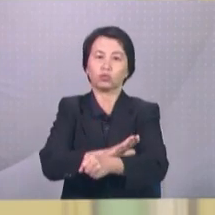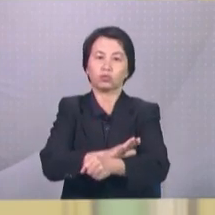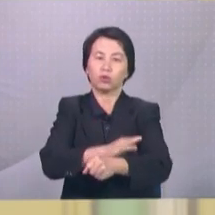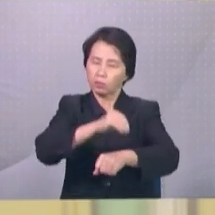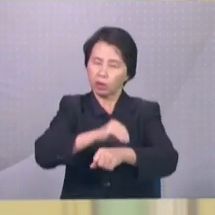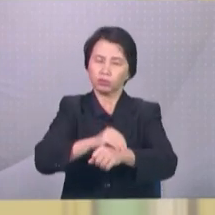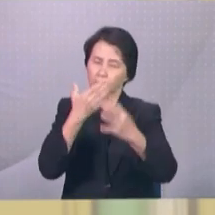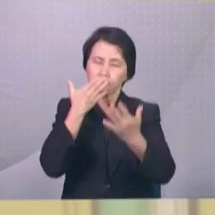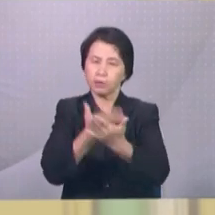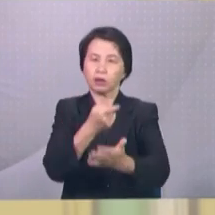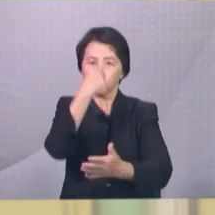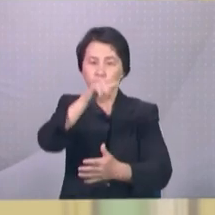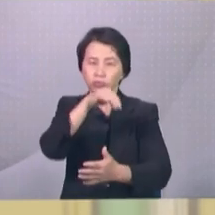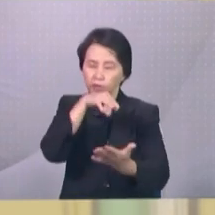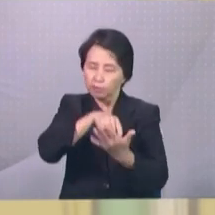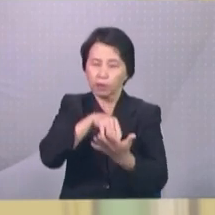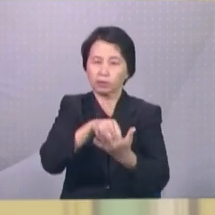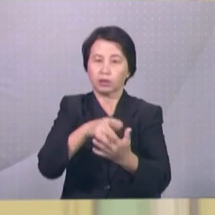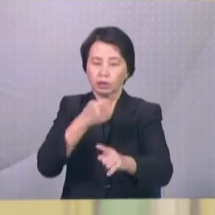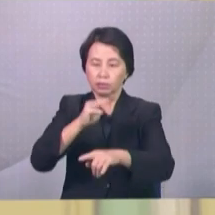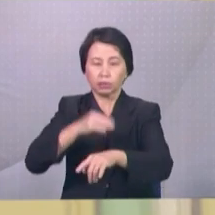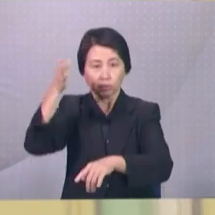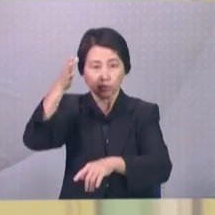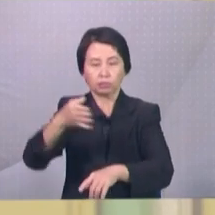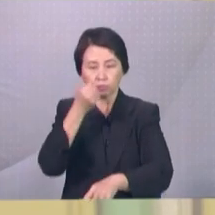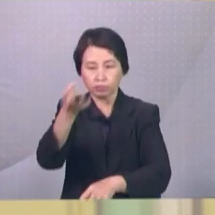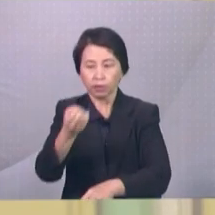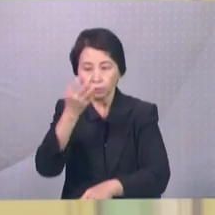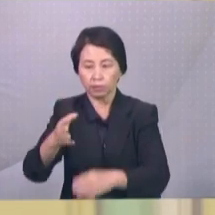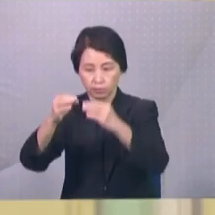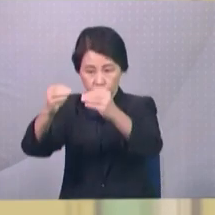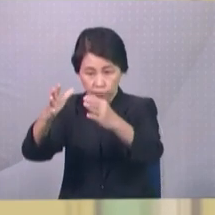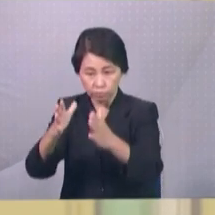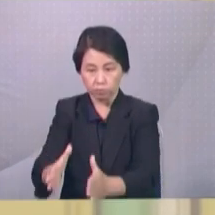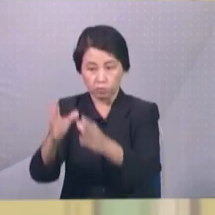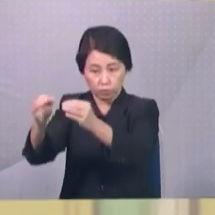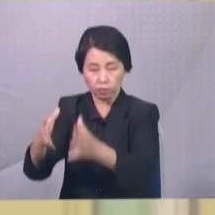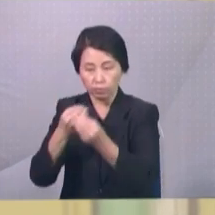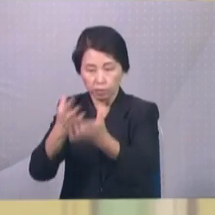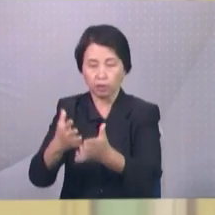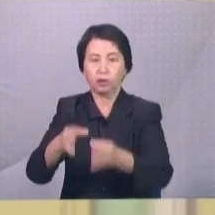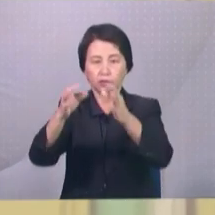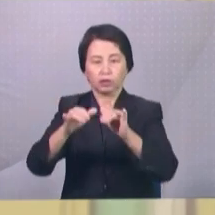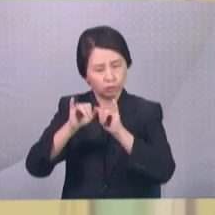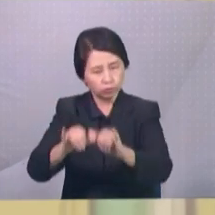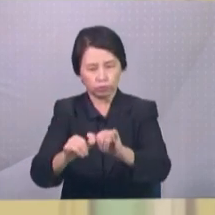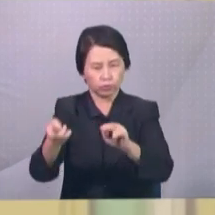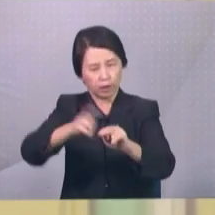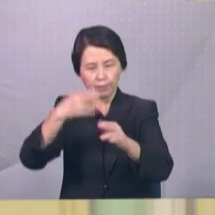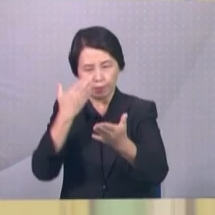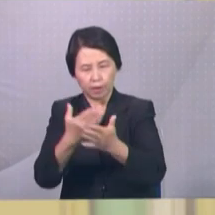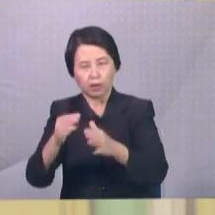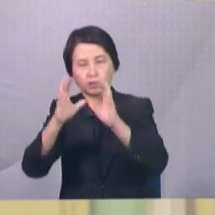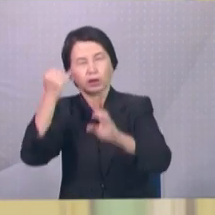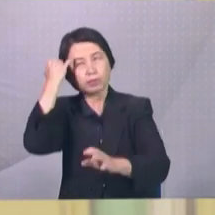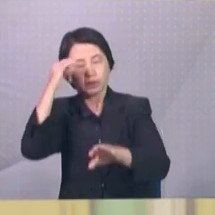sebaiknya. Sebab itu dari masa ke semasa kita telah maklumkan kepada guru-guru supaya guru-guru terus menambah baik